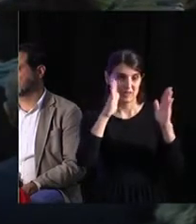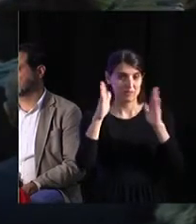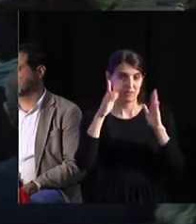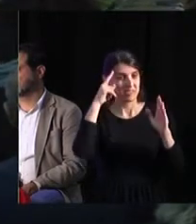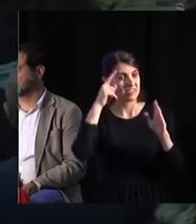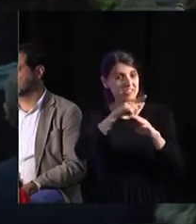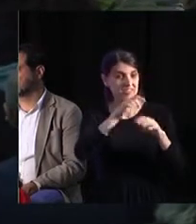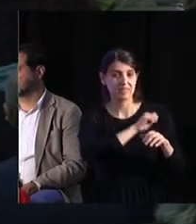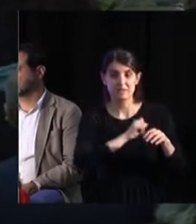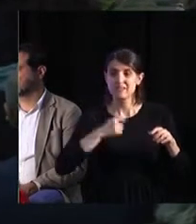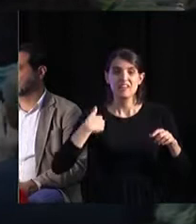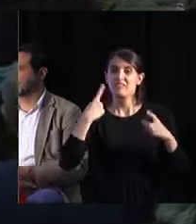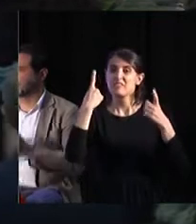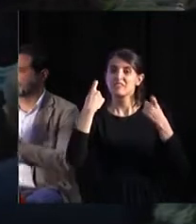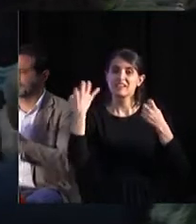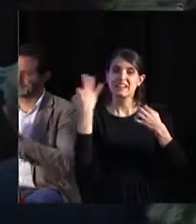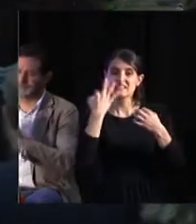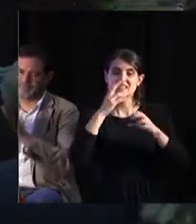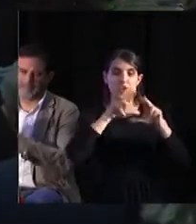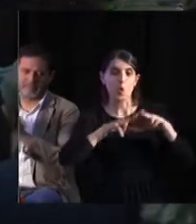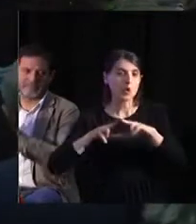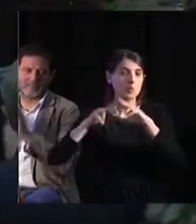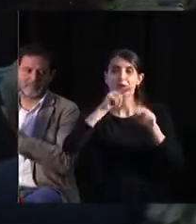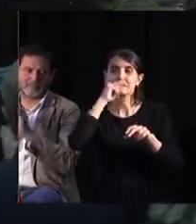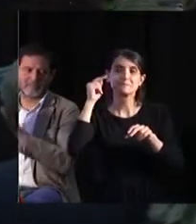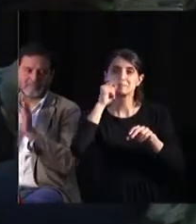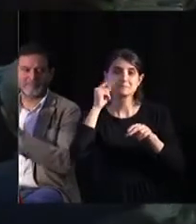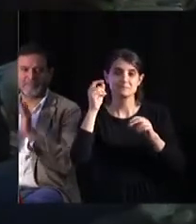Necessitem menys testosterona a la política catalana.